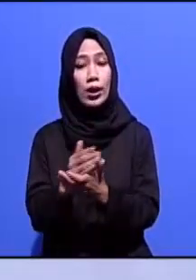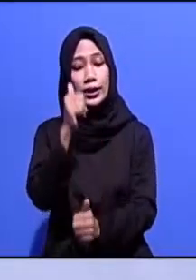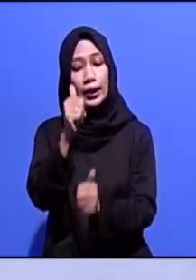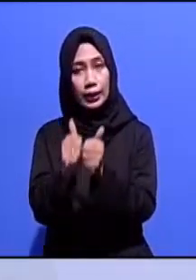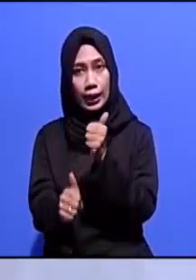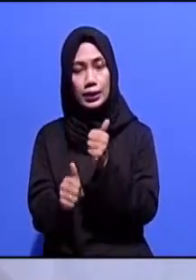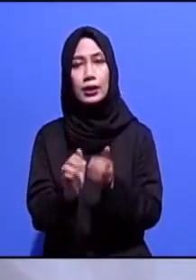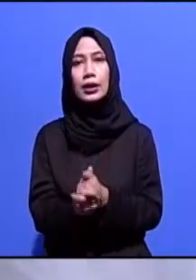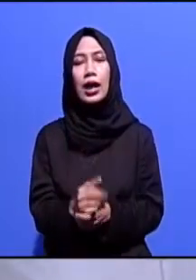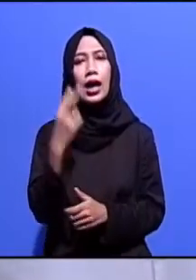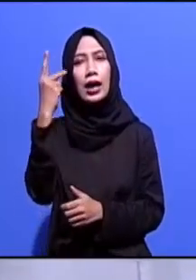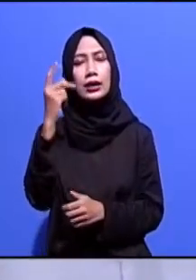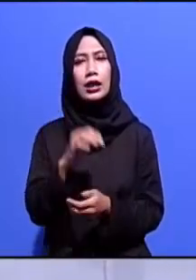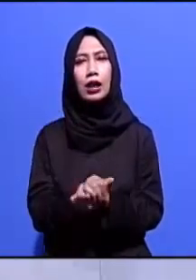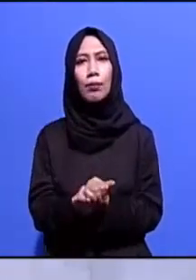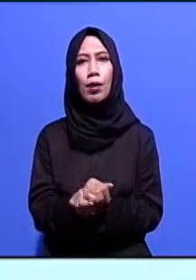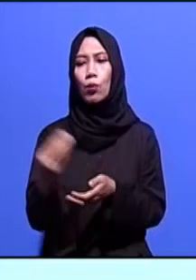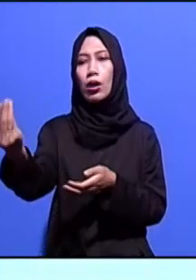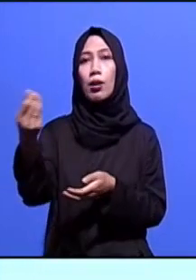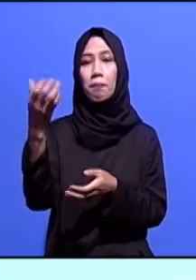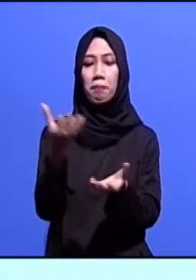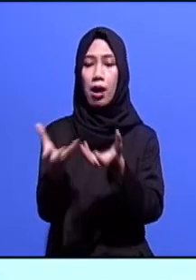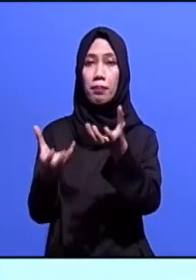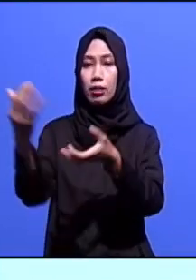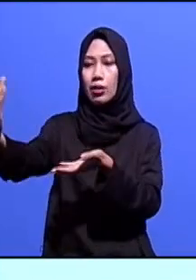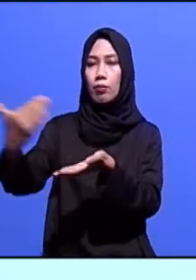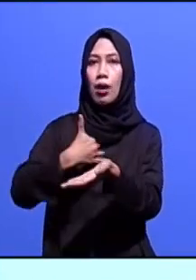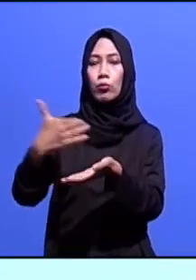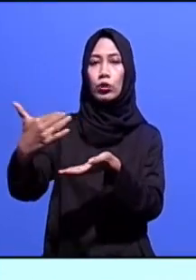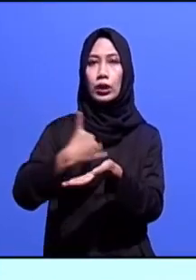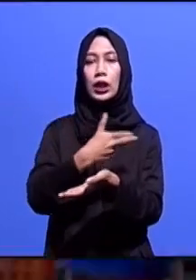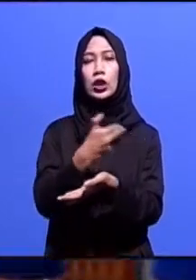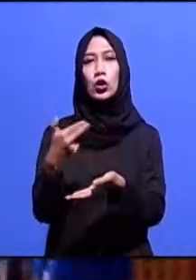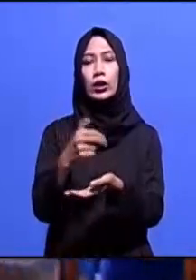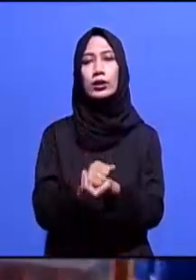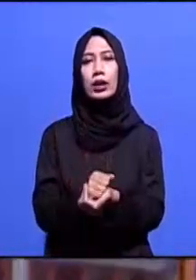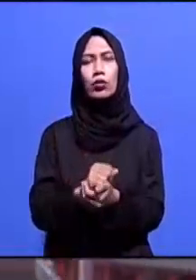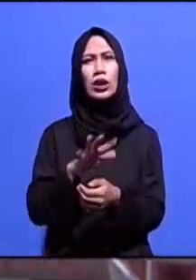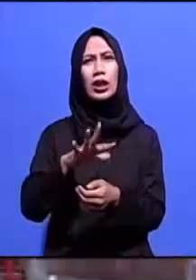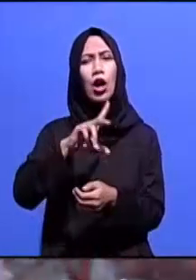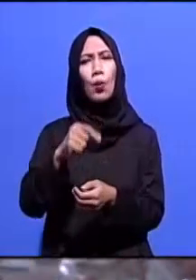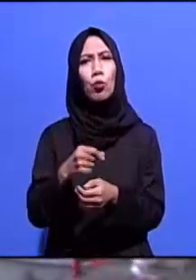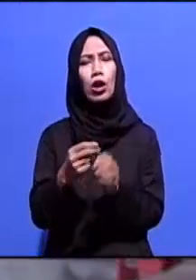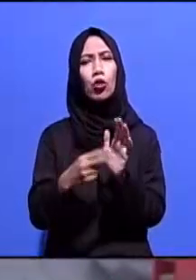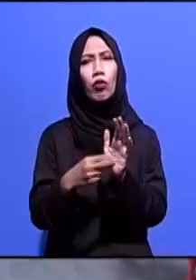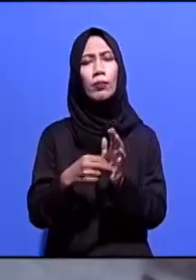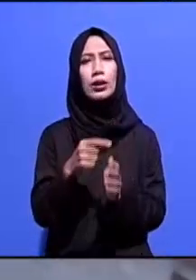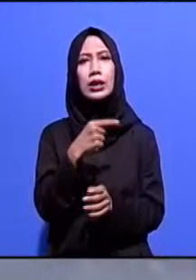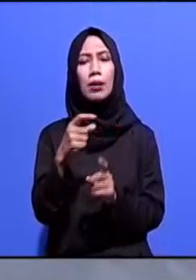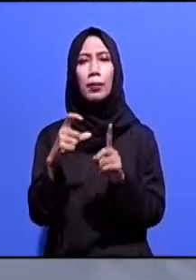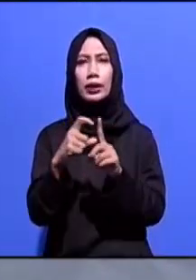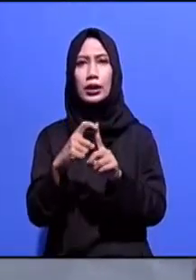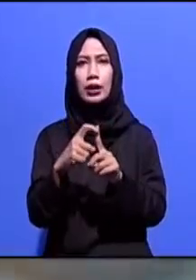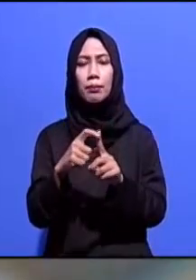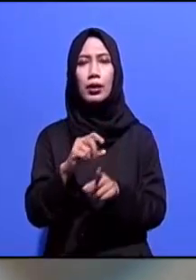Farma berencana mengimpor bahan baku pembuatan vaksin sebanyak 15 juta dosis di November dan Desember 2020 dan 50